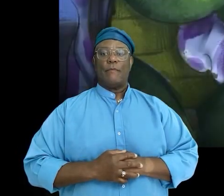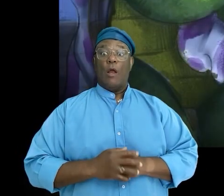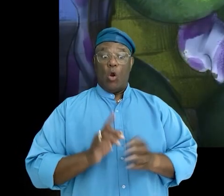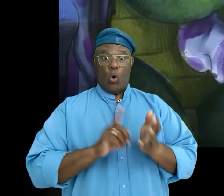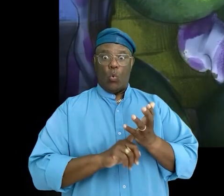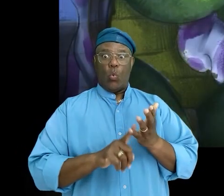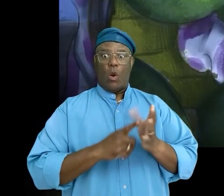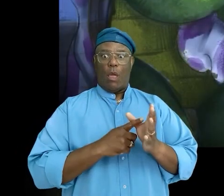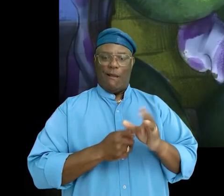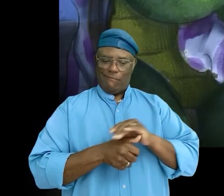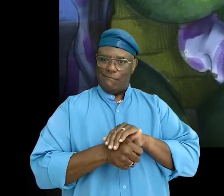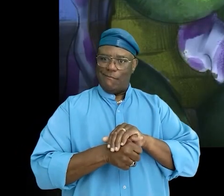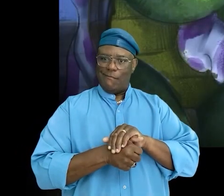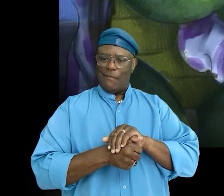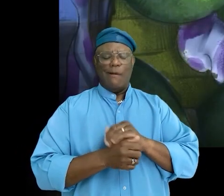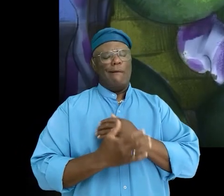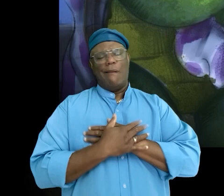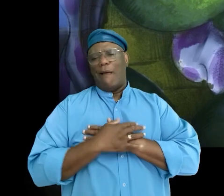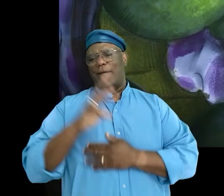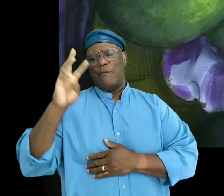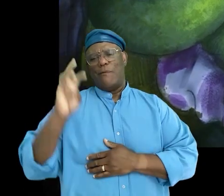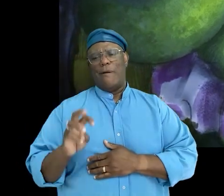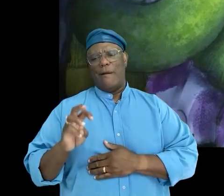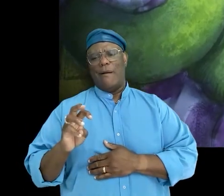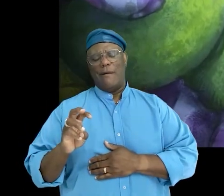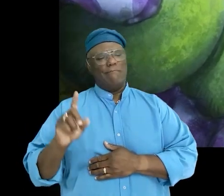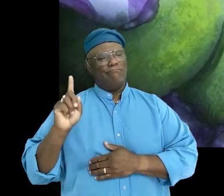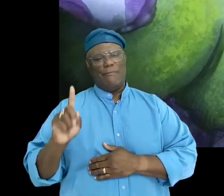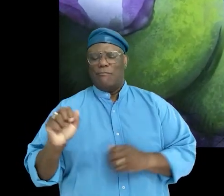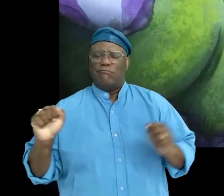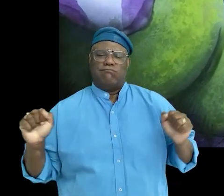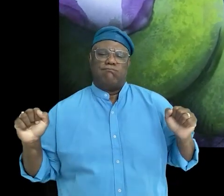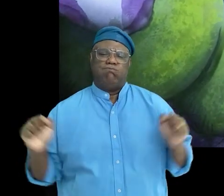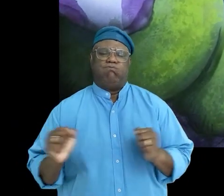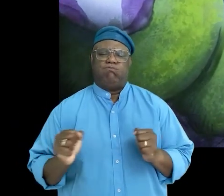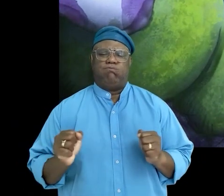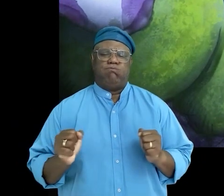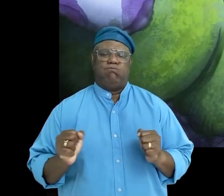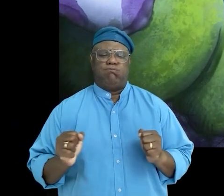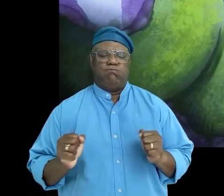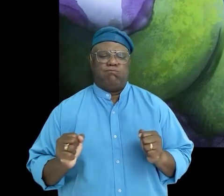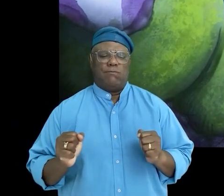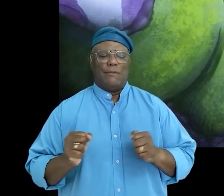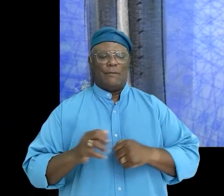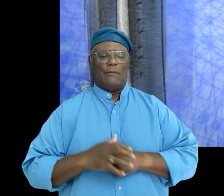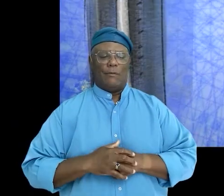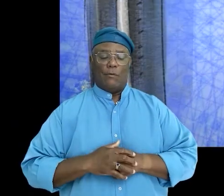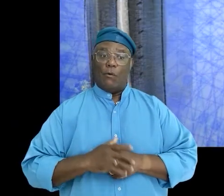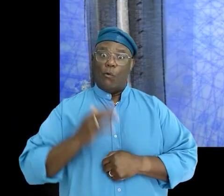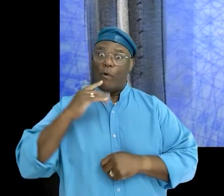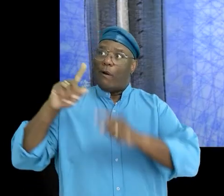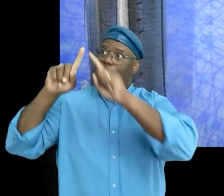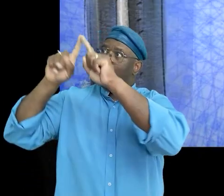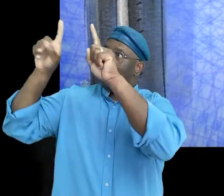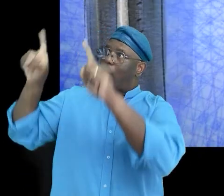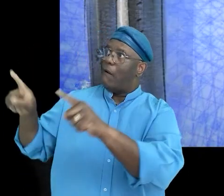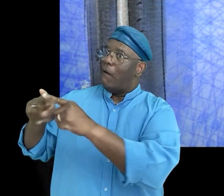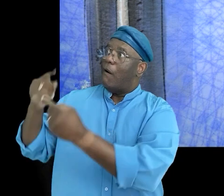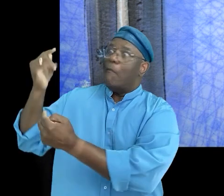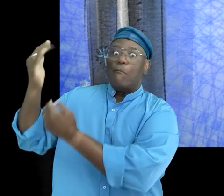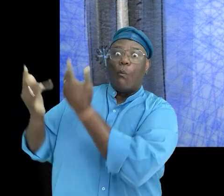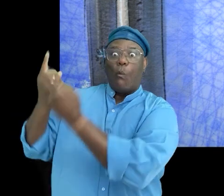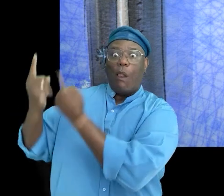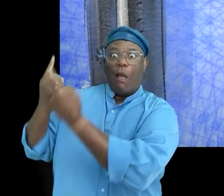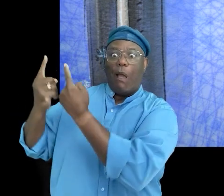Roedd Lula'r crwban yn caru Cymru, ond roedd hi'n rhy oer. Pan diffodd y golau peilot ar y